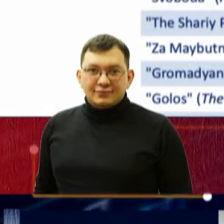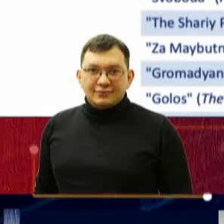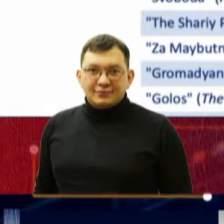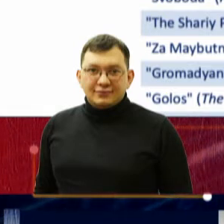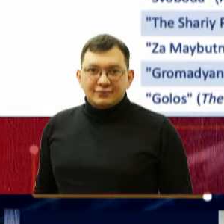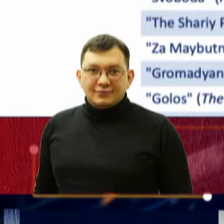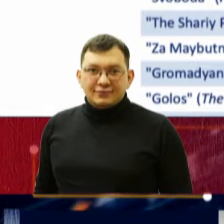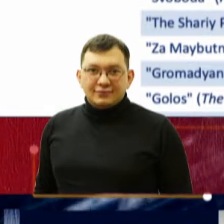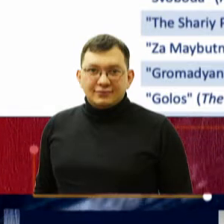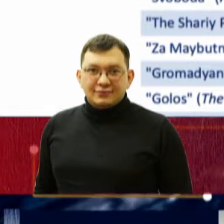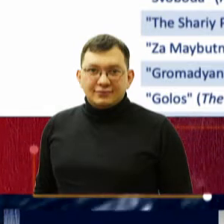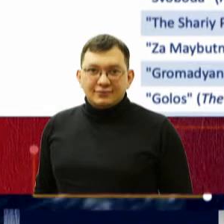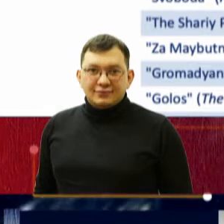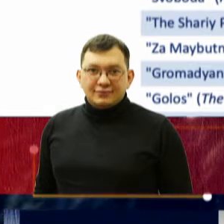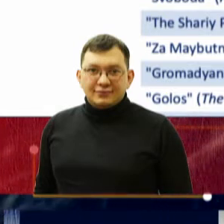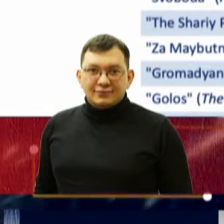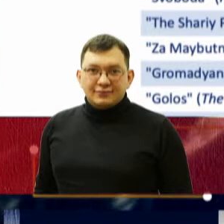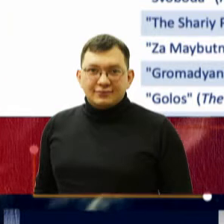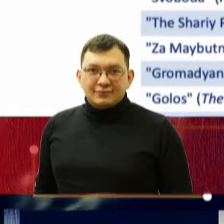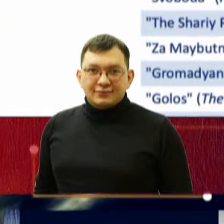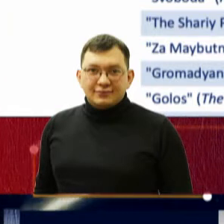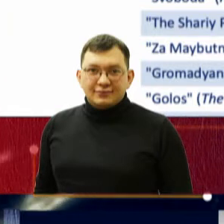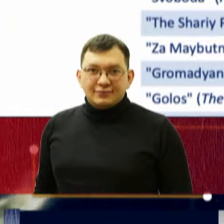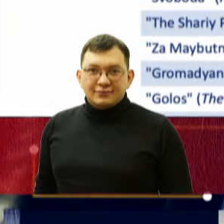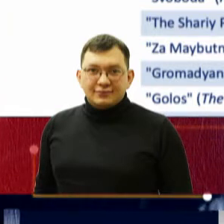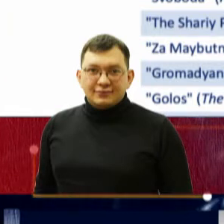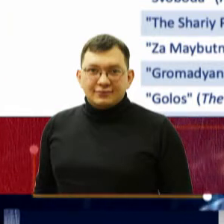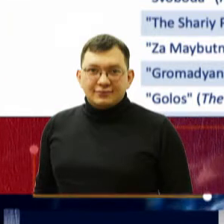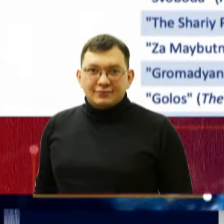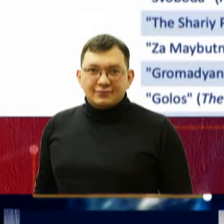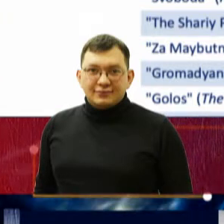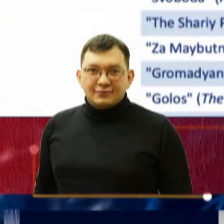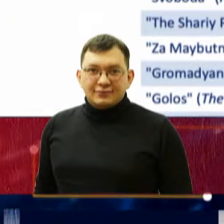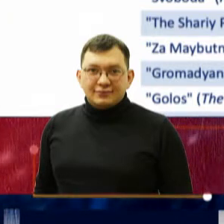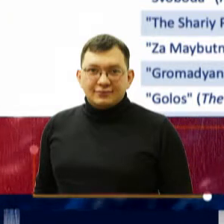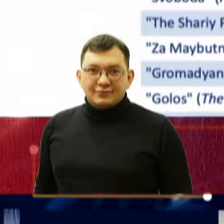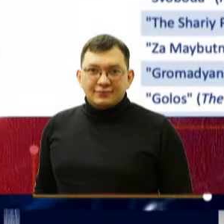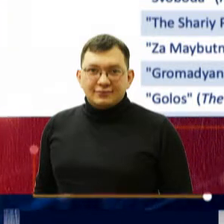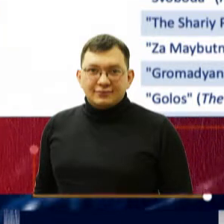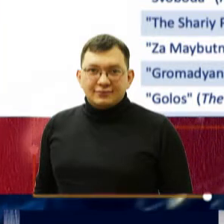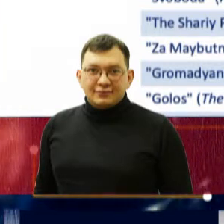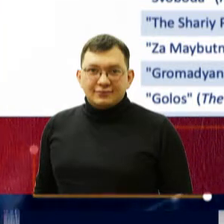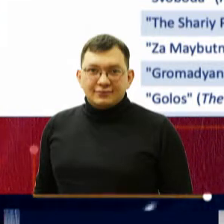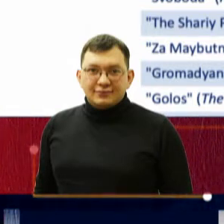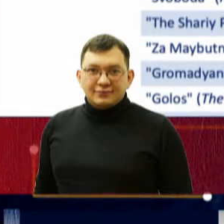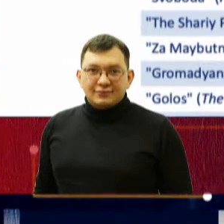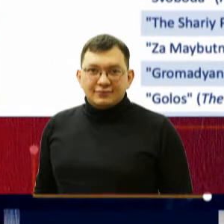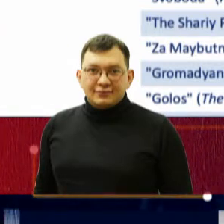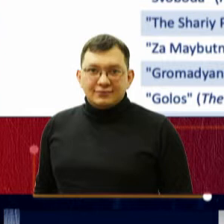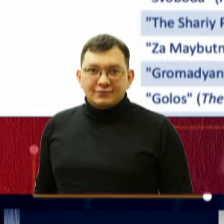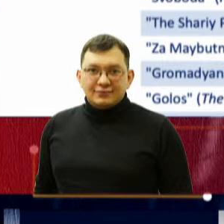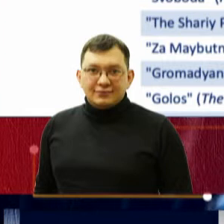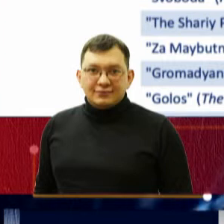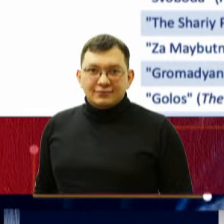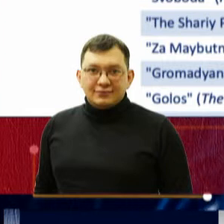скандал, в який потрапляють представники «Слуги народу», він об'єктивно є по рейтингу цієї партії, зменшуючи його. Так